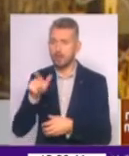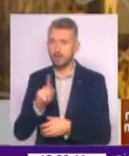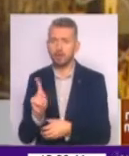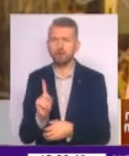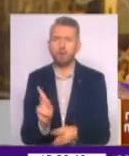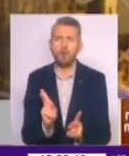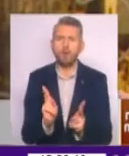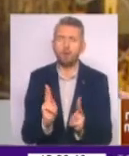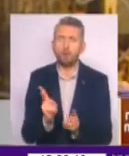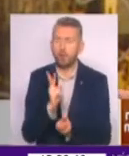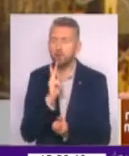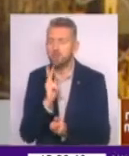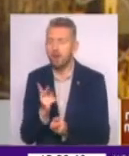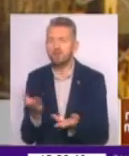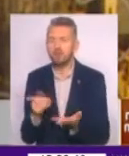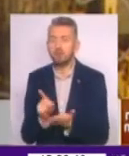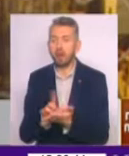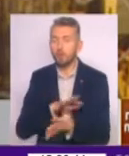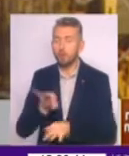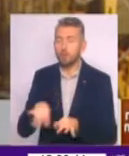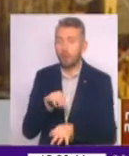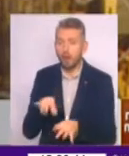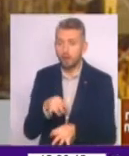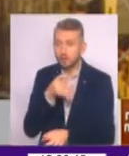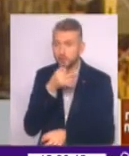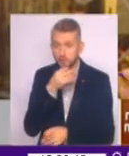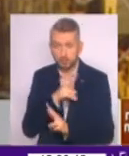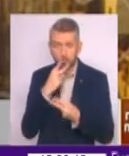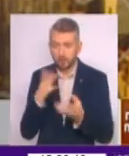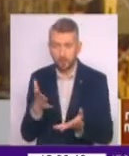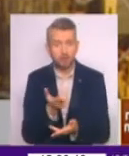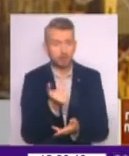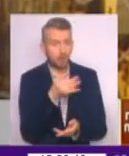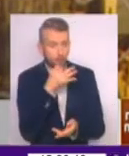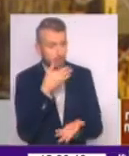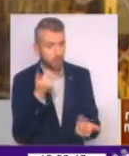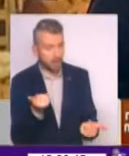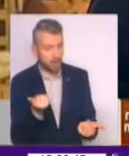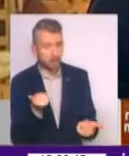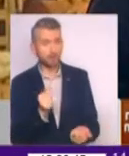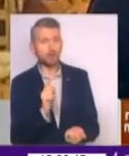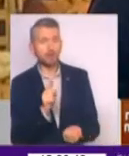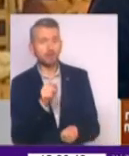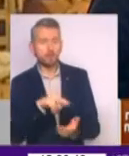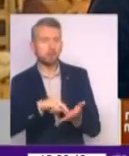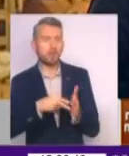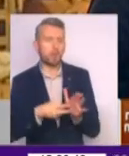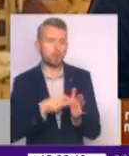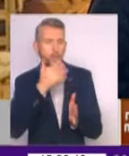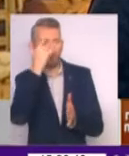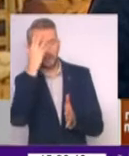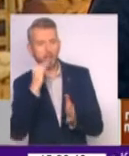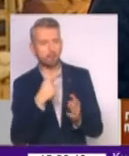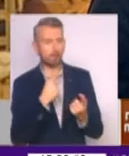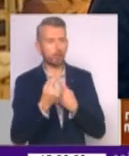яким чином має бути цей проект завершений, ну ще поки що ніхто не бачив. Поки що немає, і хоча він планується, і в